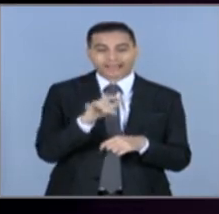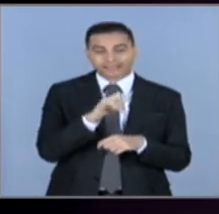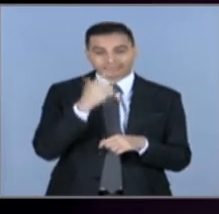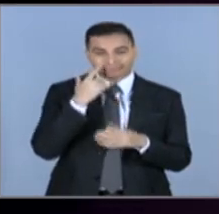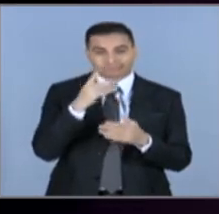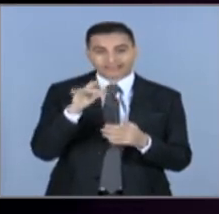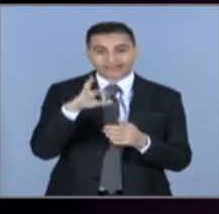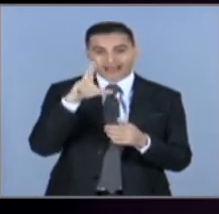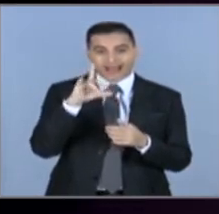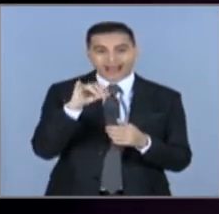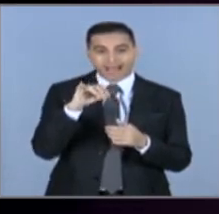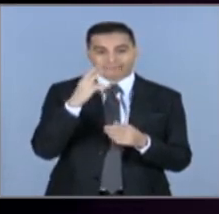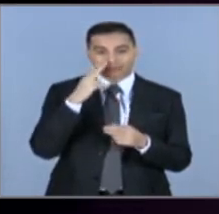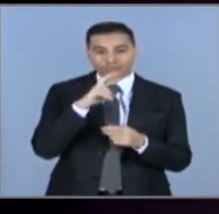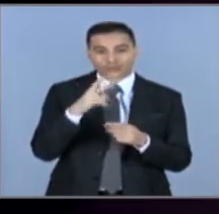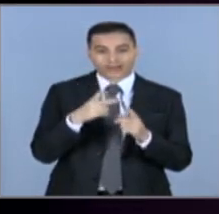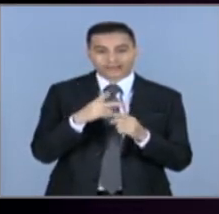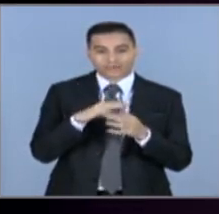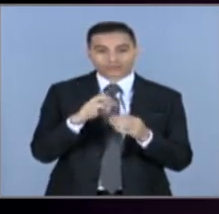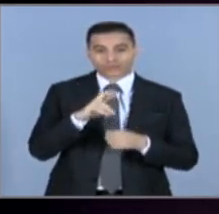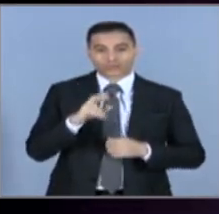ريهام السؤال الثاني.